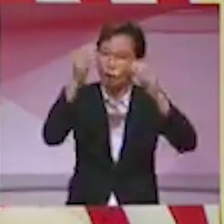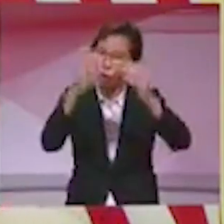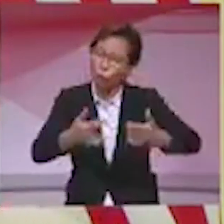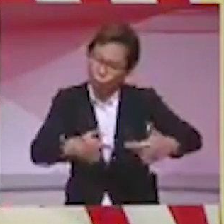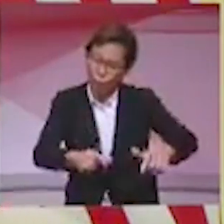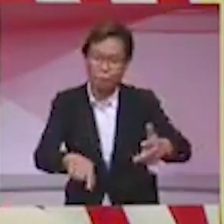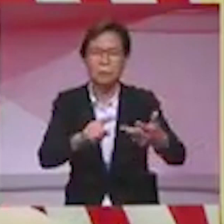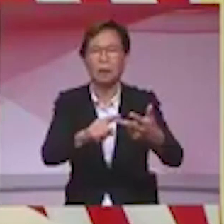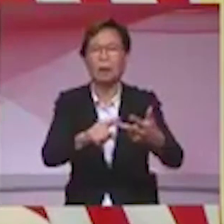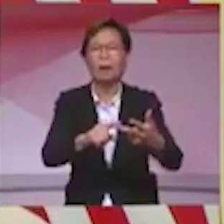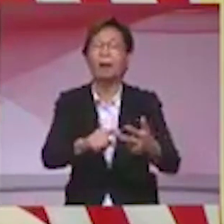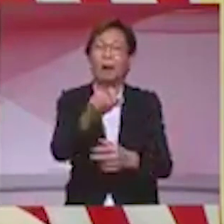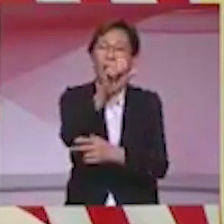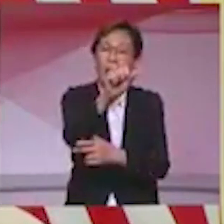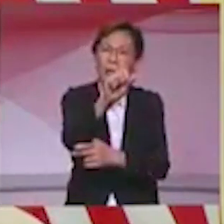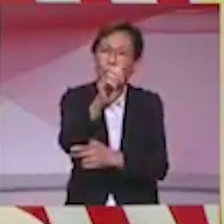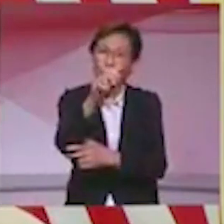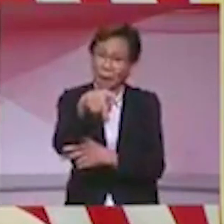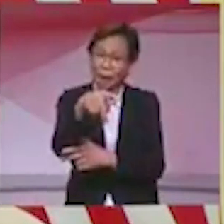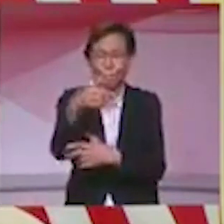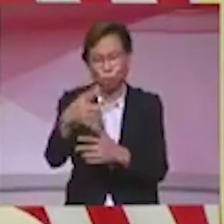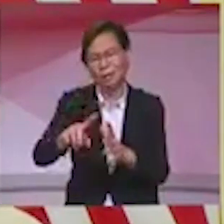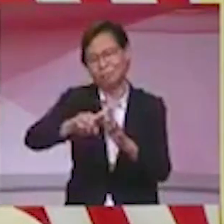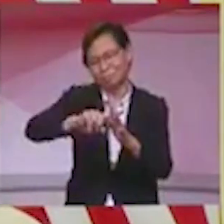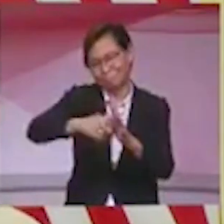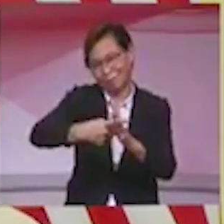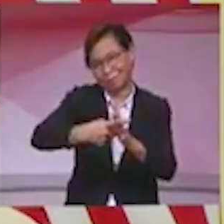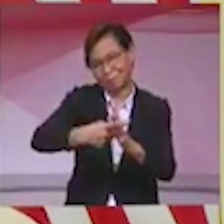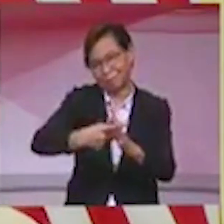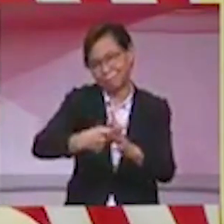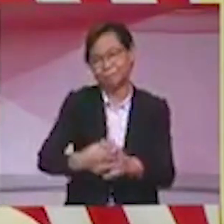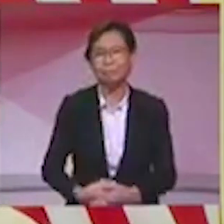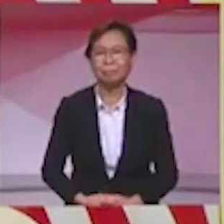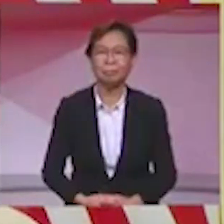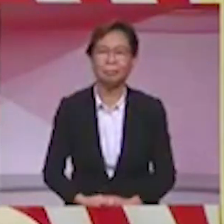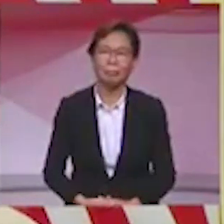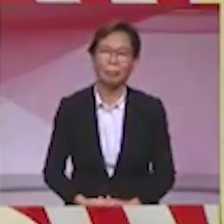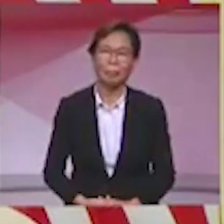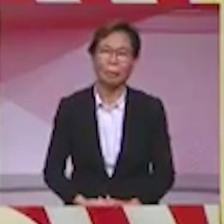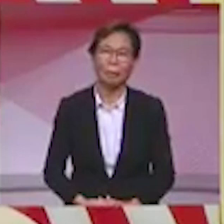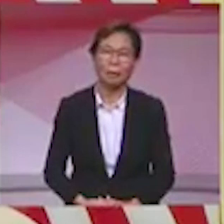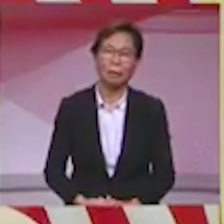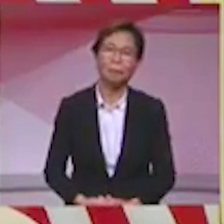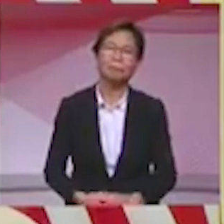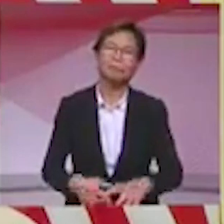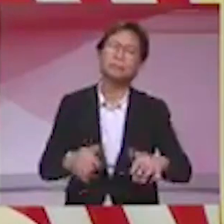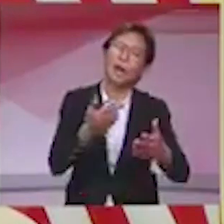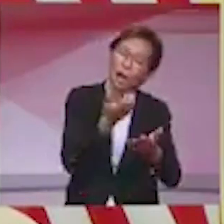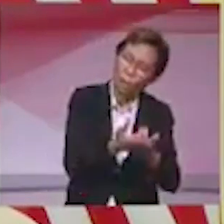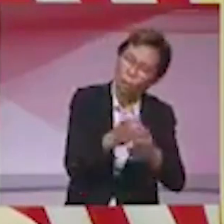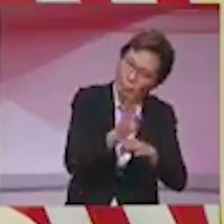dan BoBoiBoy shopee telah kita perkenalkan walaupun sel telur hanya activity